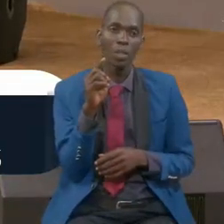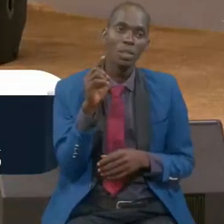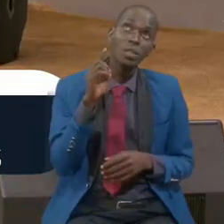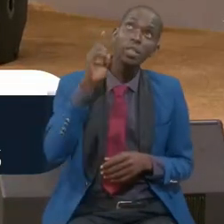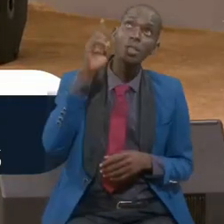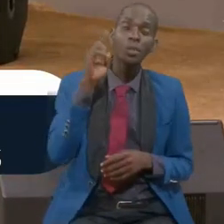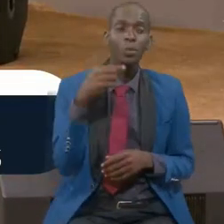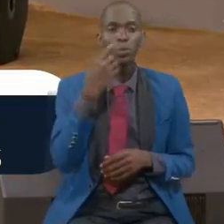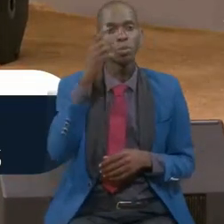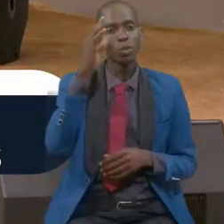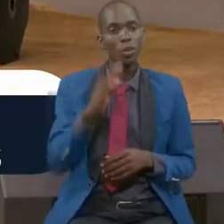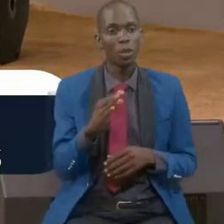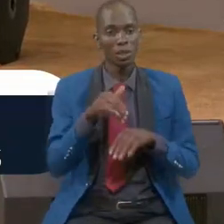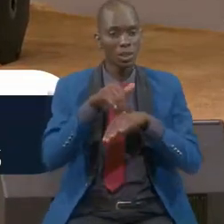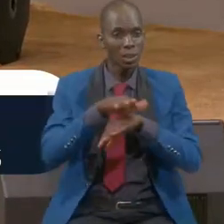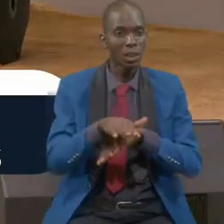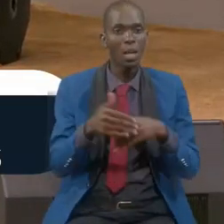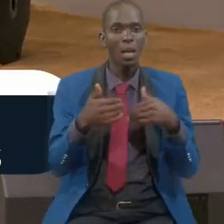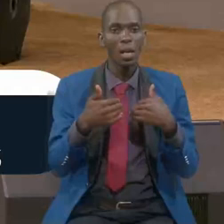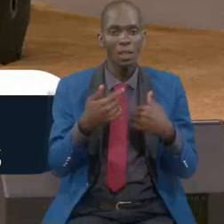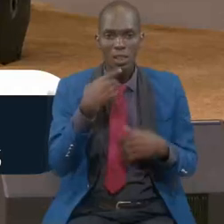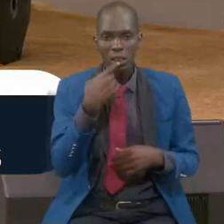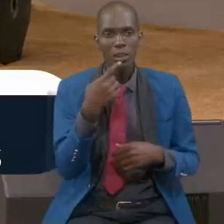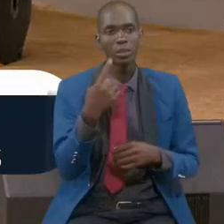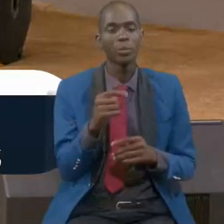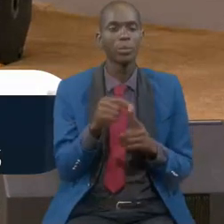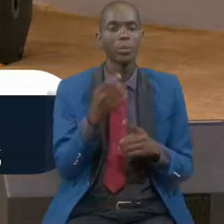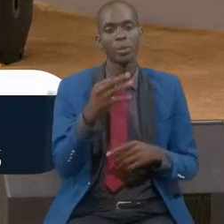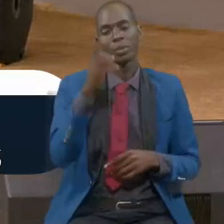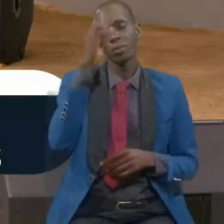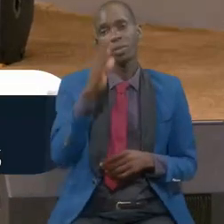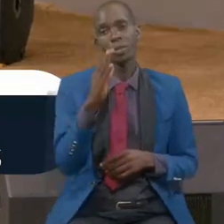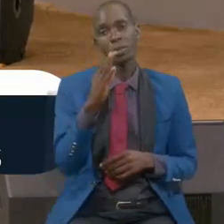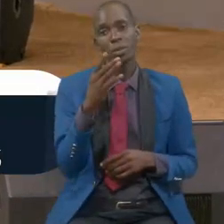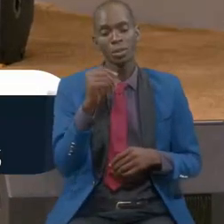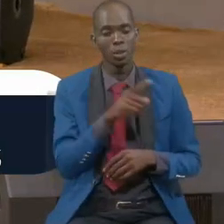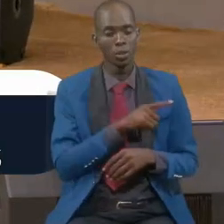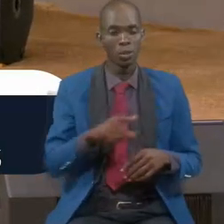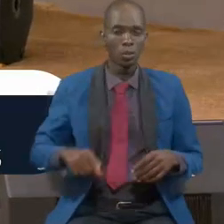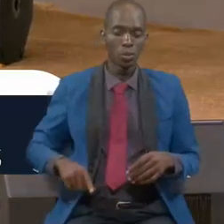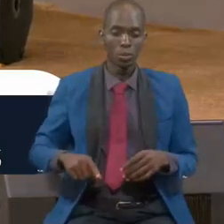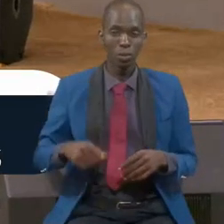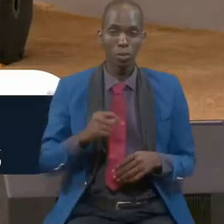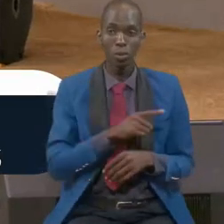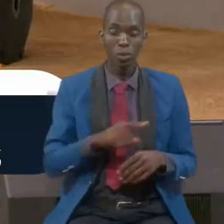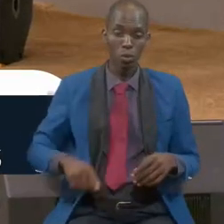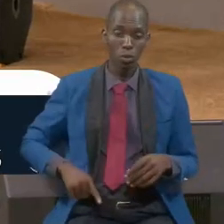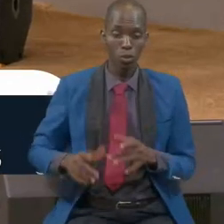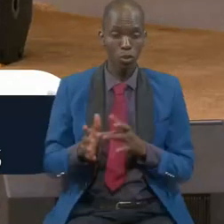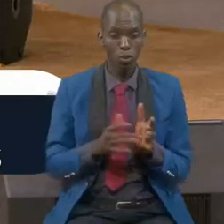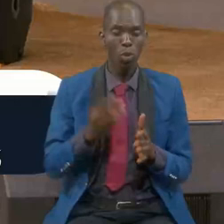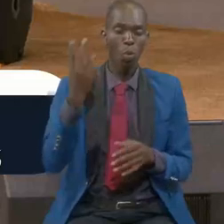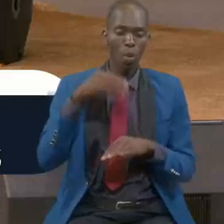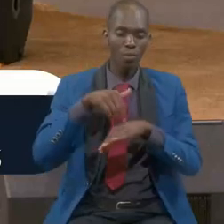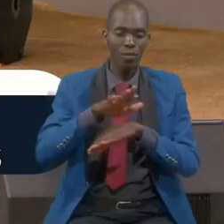Le verset 34, « Car celui que Dieu a envoyé dit les paroles de Dieu. » Parce